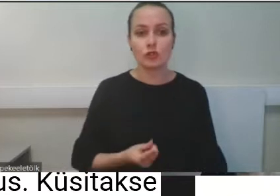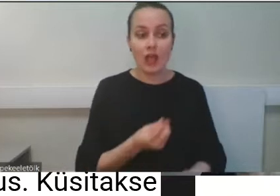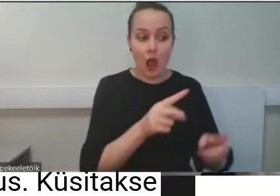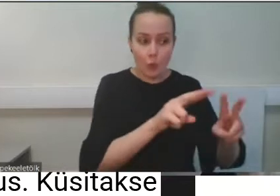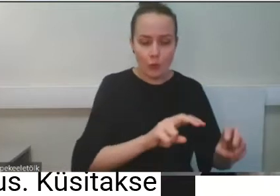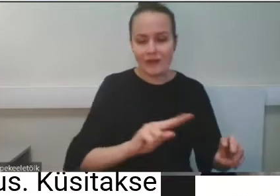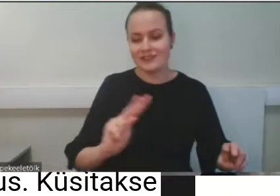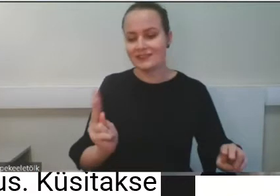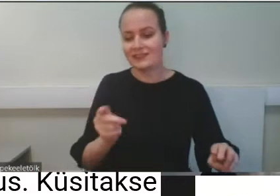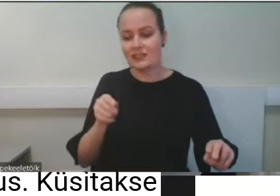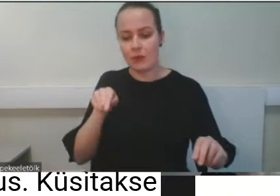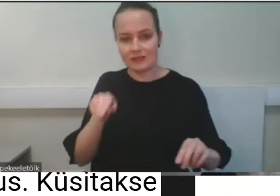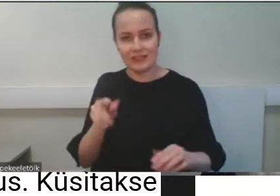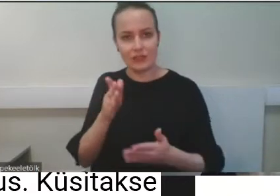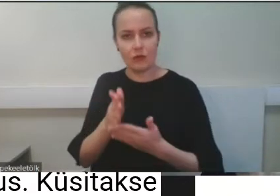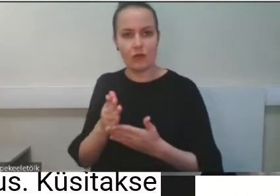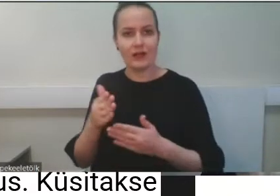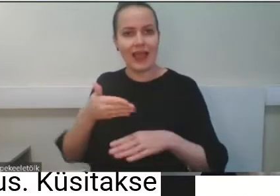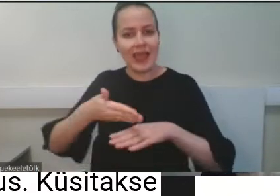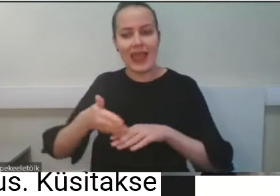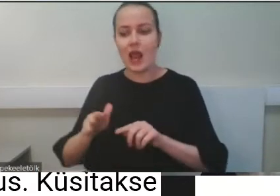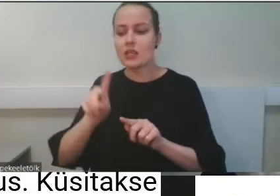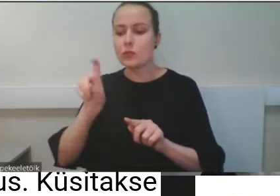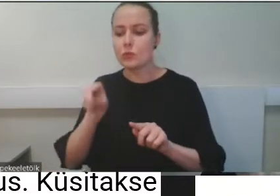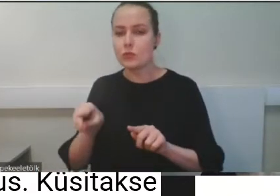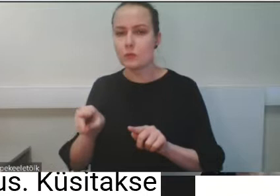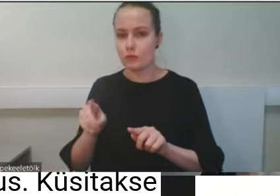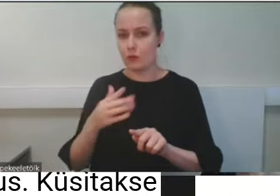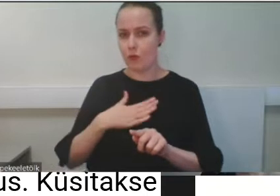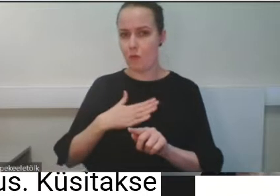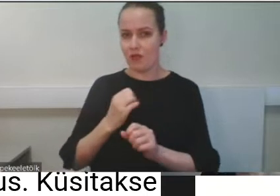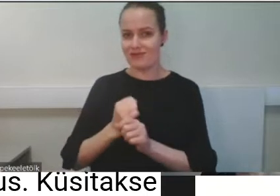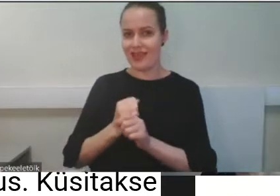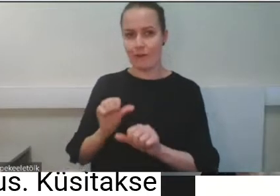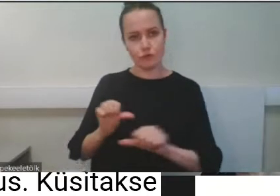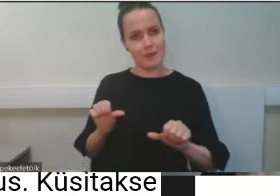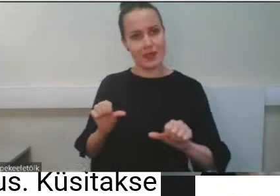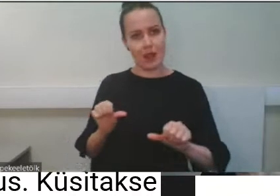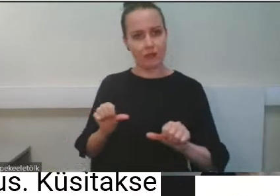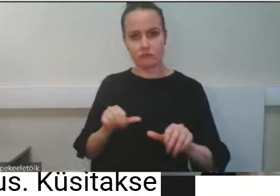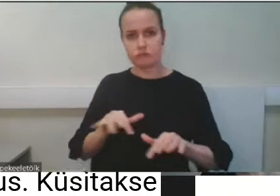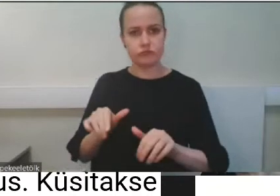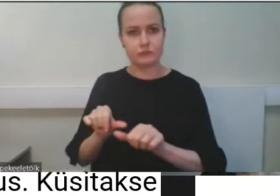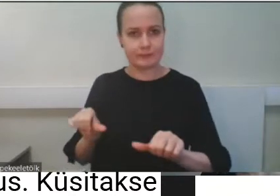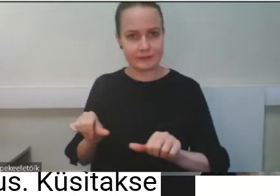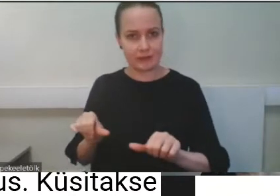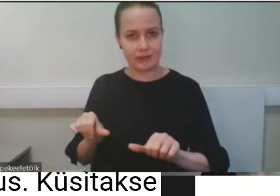selle puudumise tõttu näiteks ei olda aktiivne tööturul. Ja